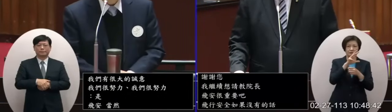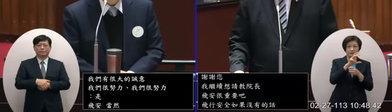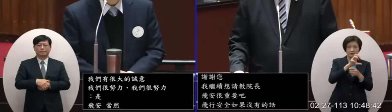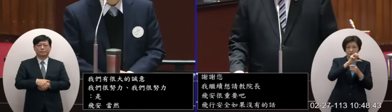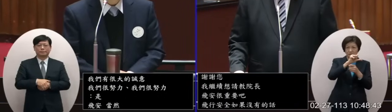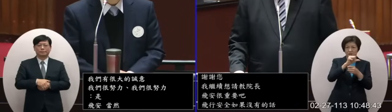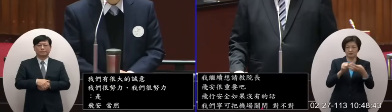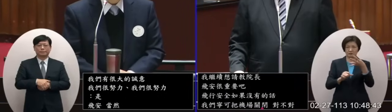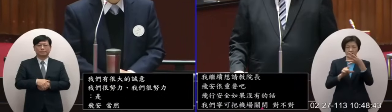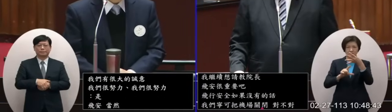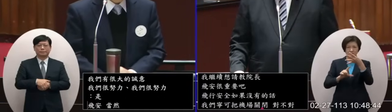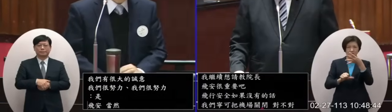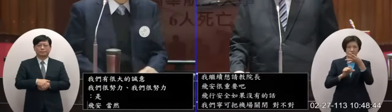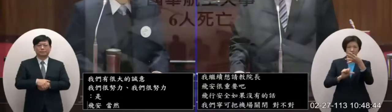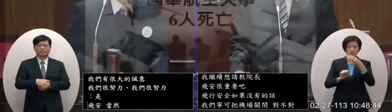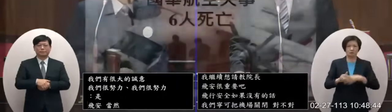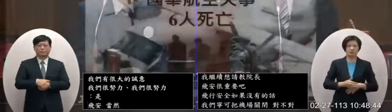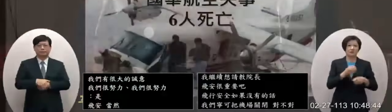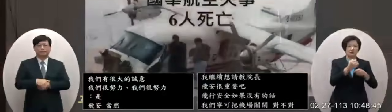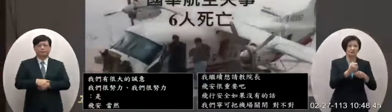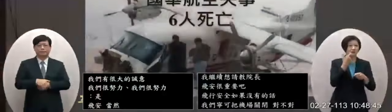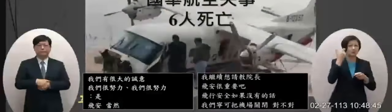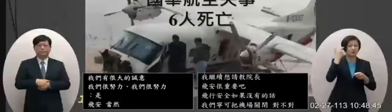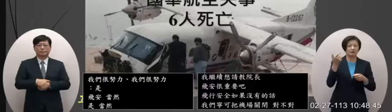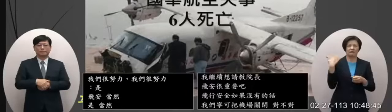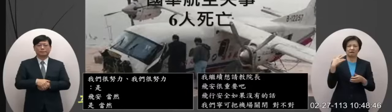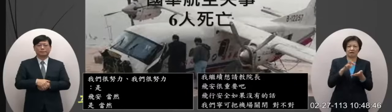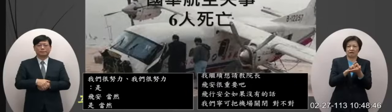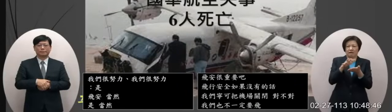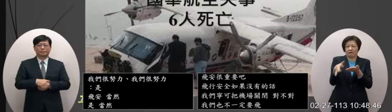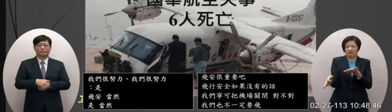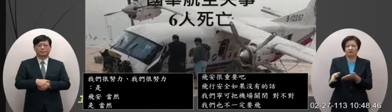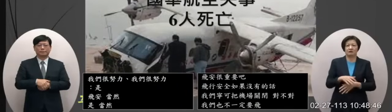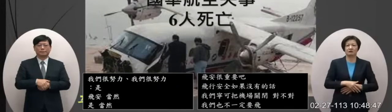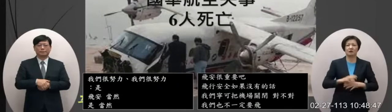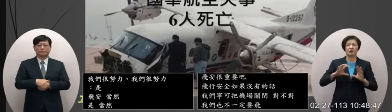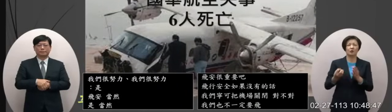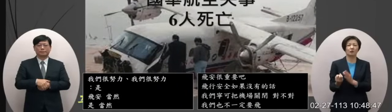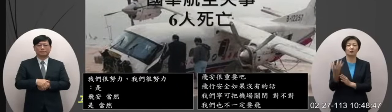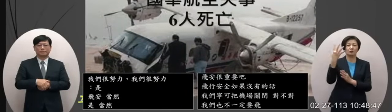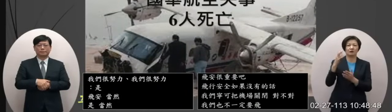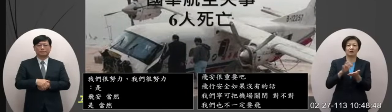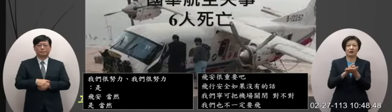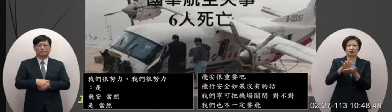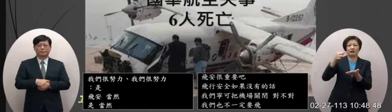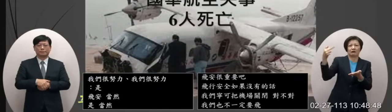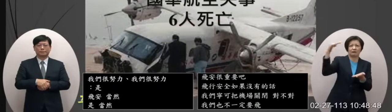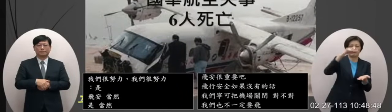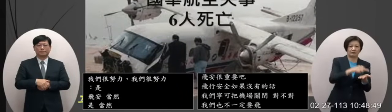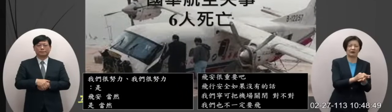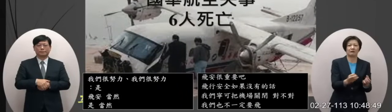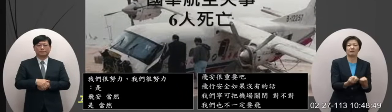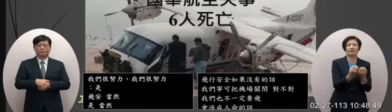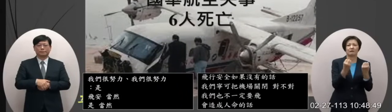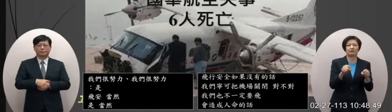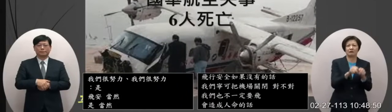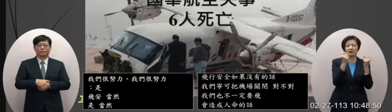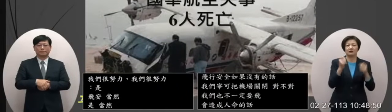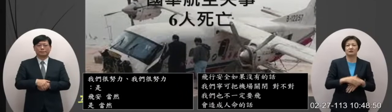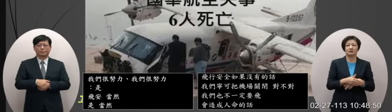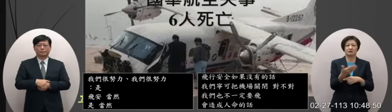1985年4月5号，啊，我们马祖发生空难，国华航空飞机失事，6个人死